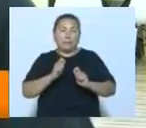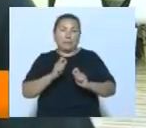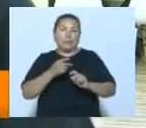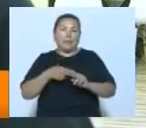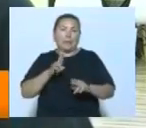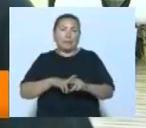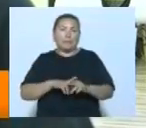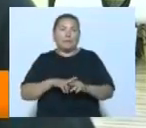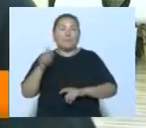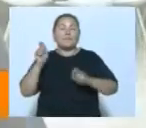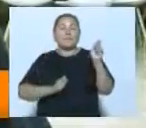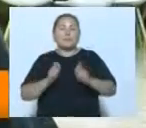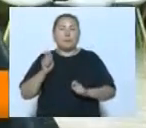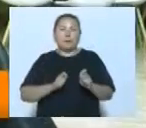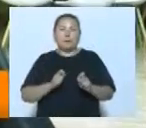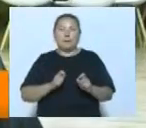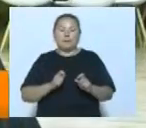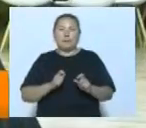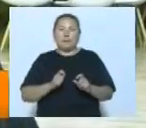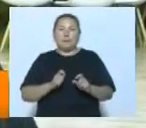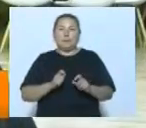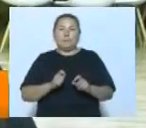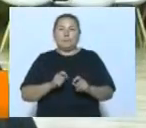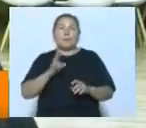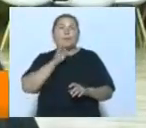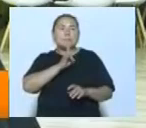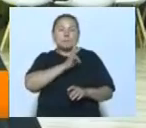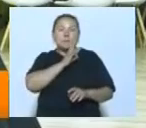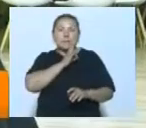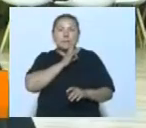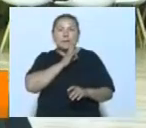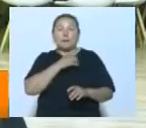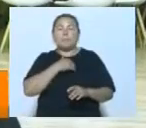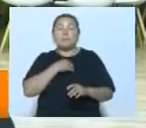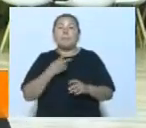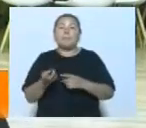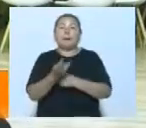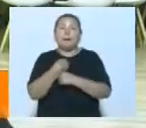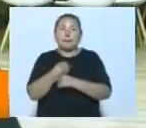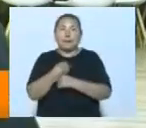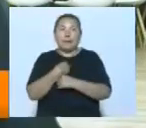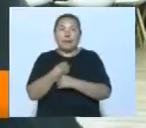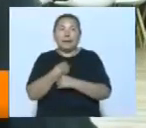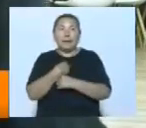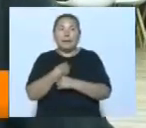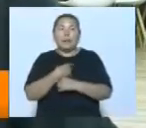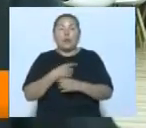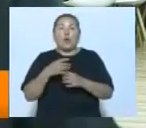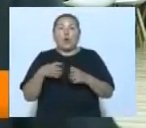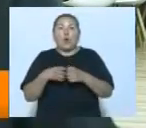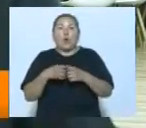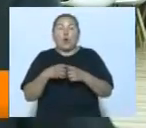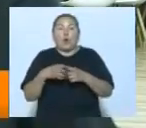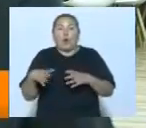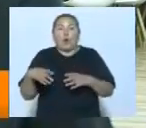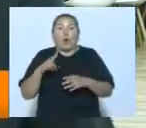этого фестиваля. Были на фестивале в Новосибирске. Ко мне подошли коллеги из других